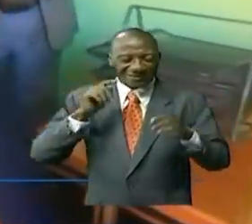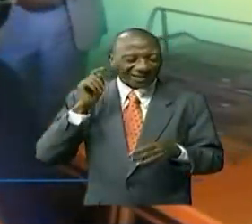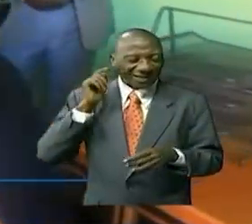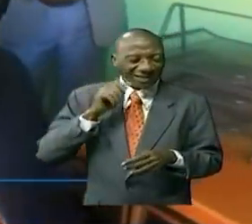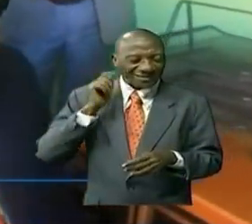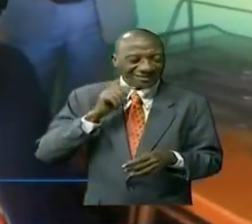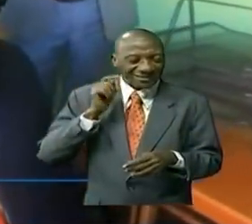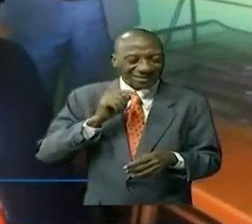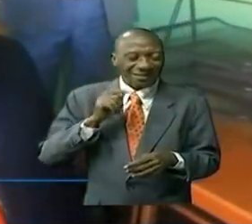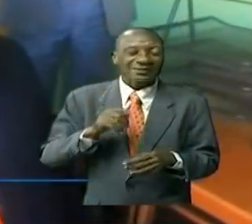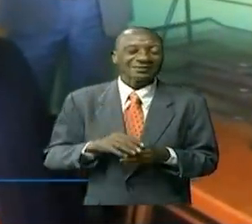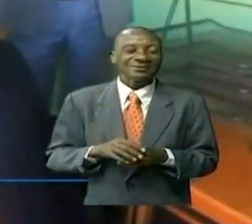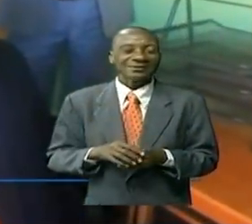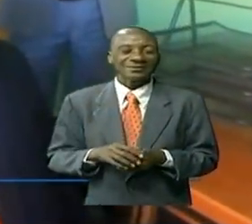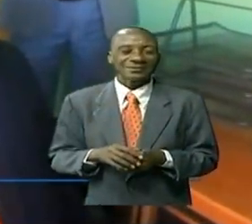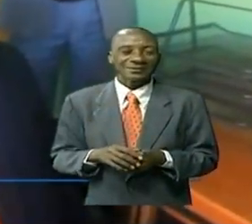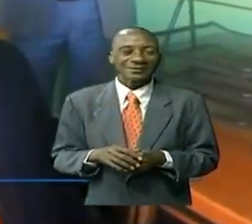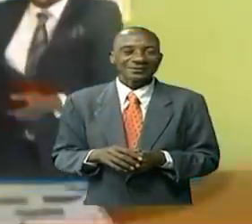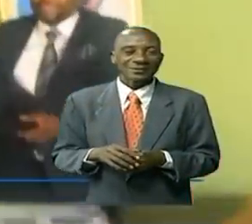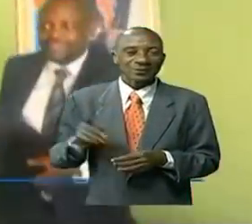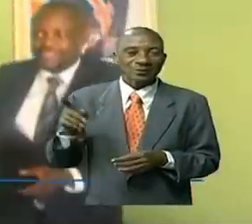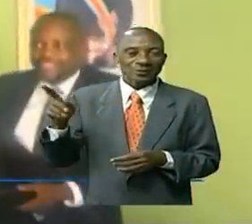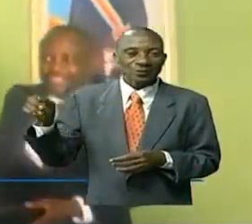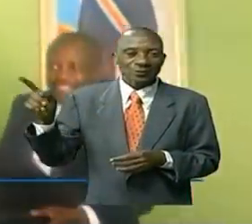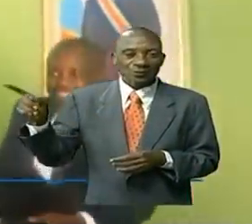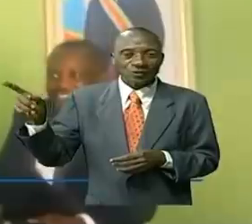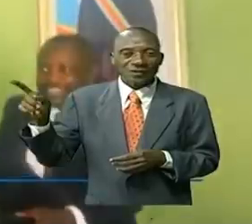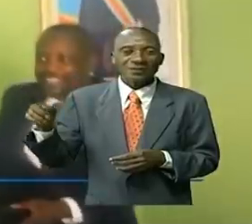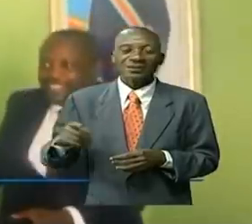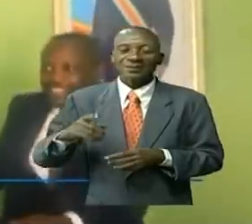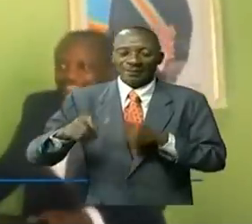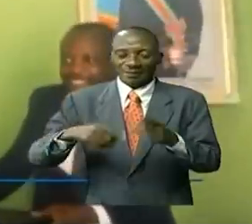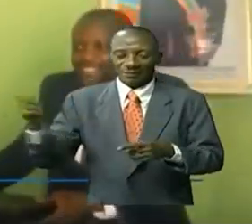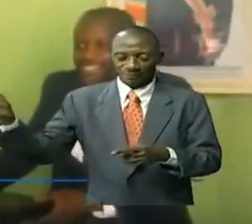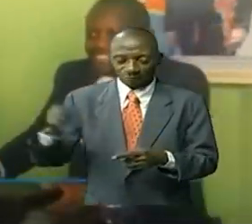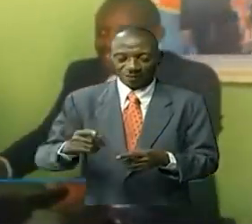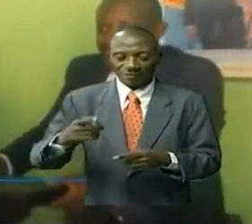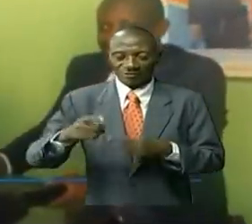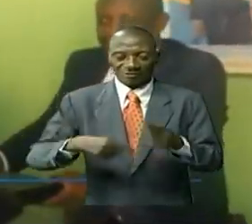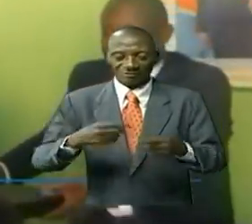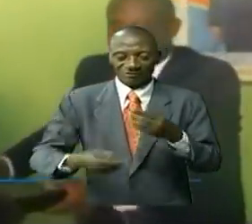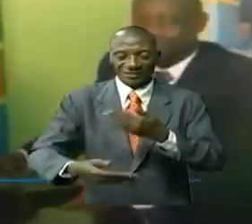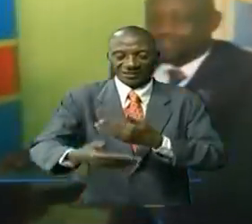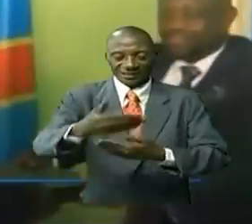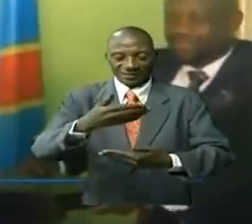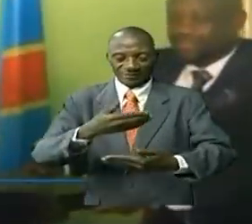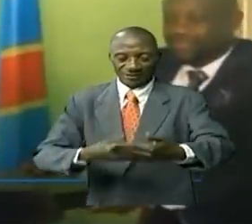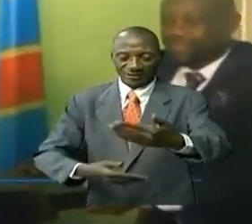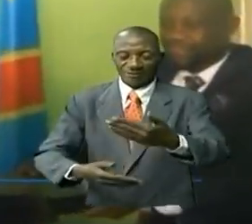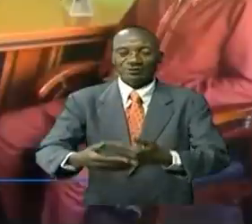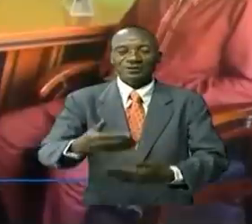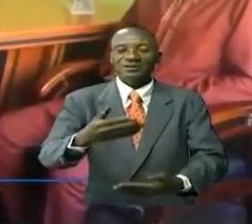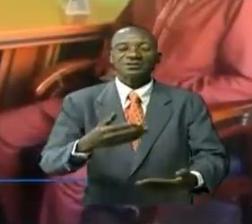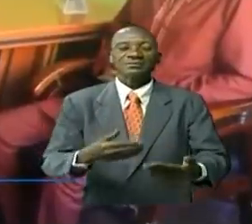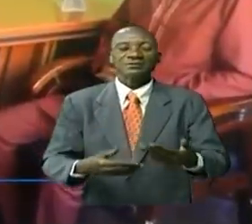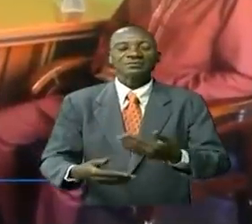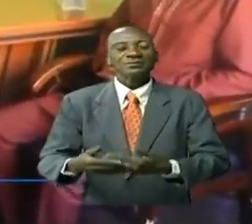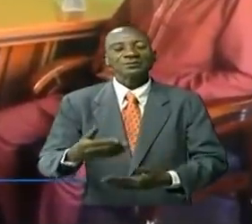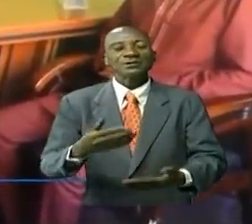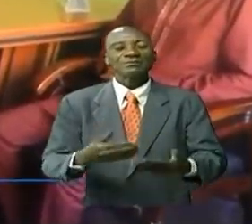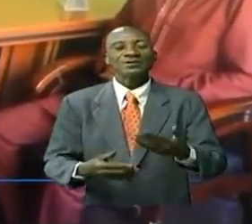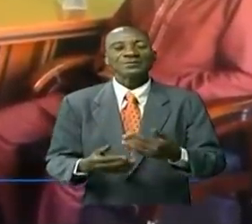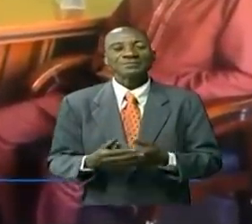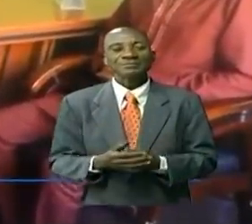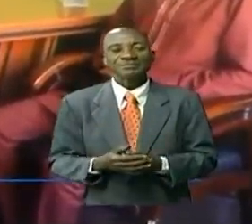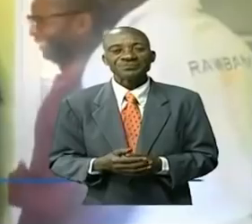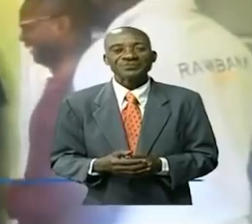son vice-président, a procédé à la remise et reprise avec l'entrée l'honorable Venance Mutombo Washimba, lui qui a pris tout son temps à